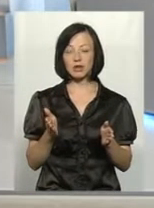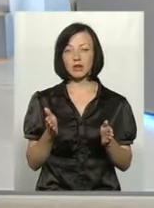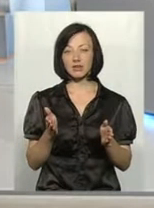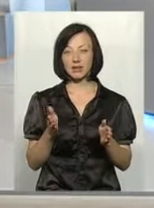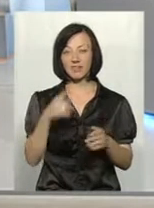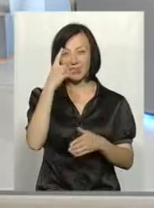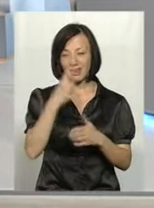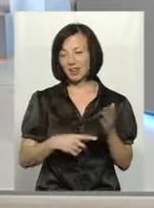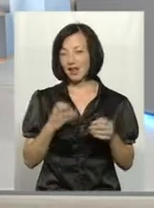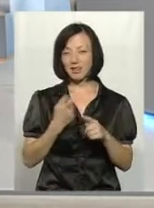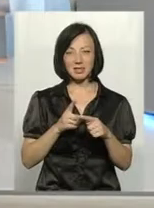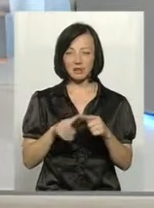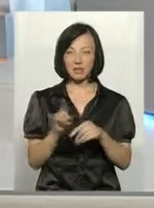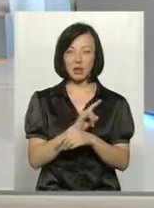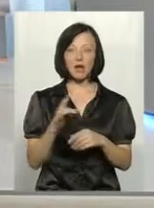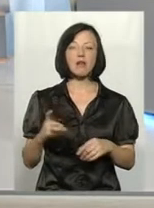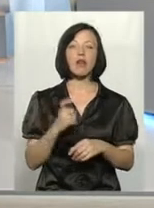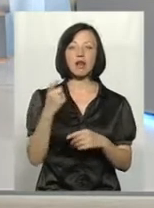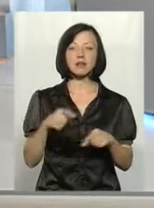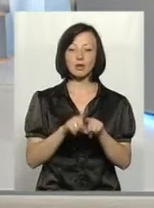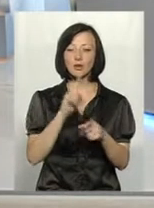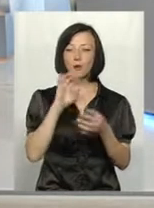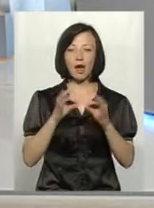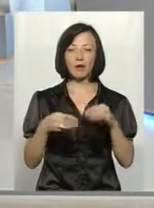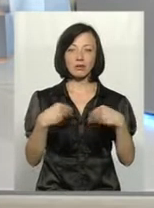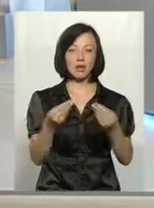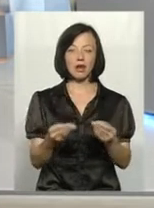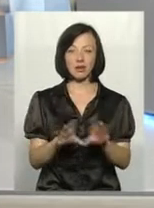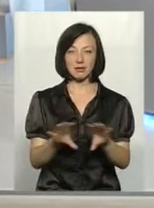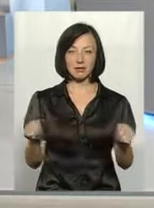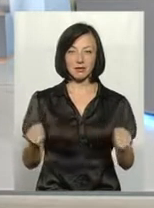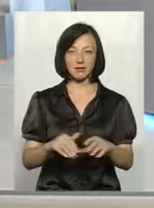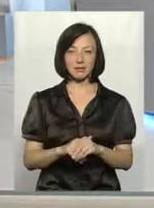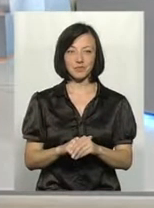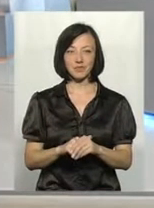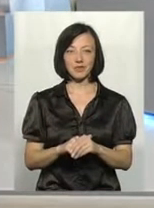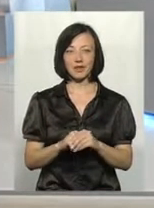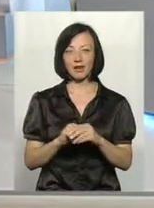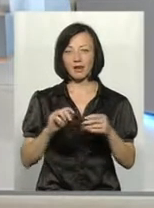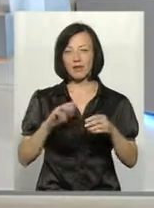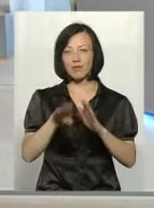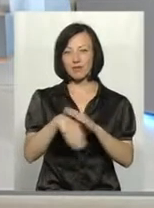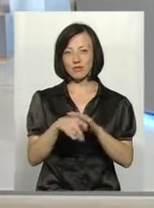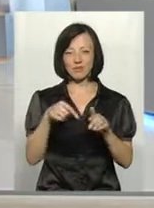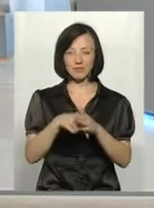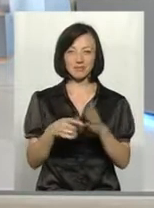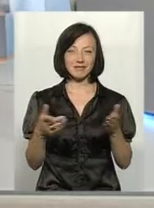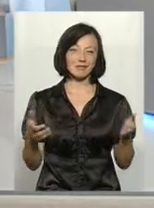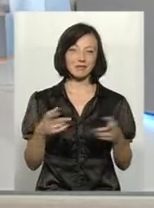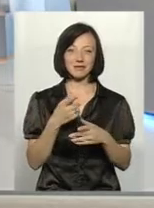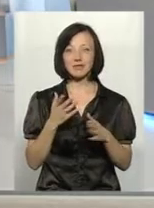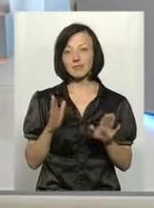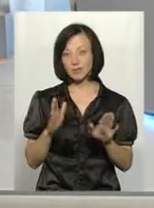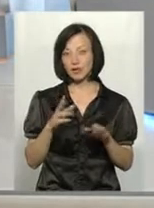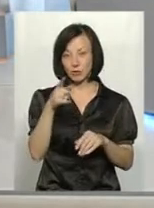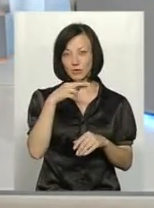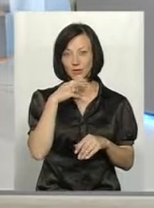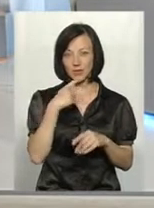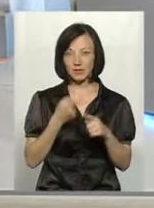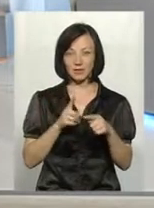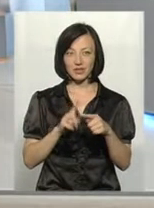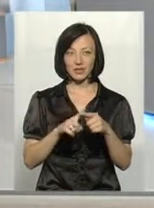купуватися, але, розумієте, це один раз цукерку дати, або, знаєте, як цукерочка, обгорточка дають, а потім каже, дядя, ти що, дурак, що ти